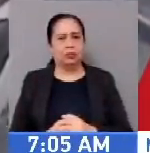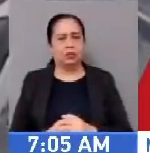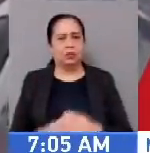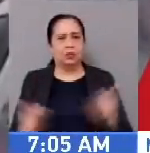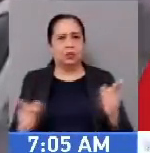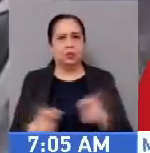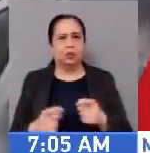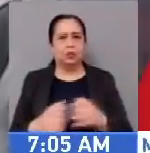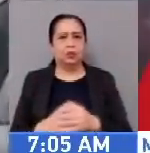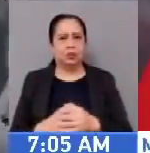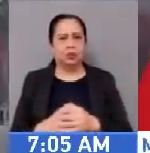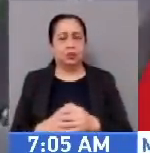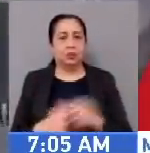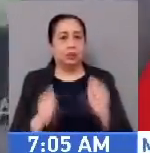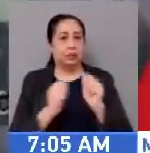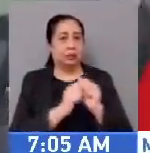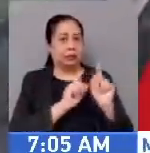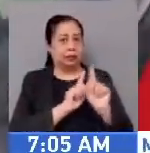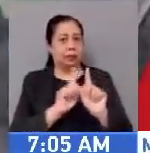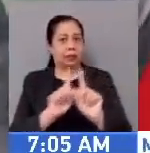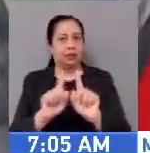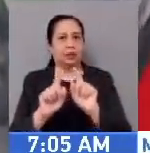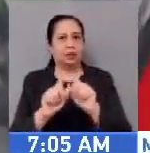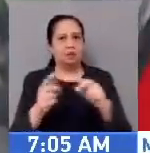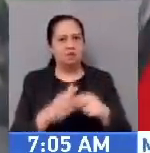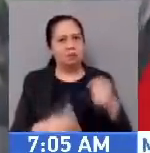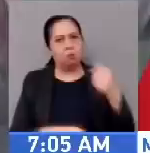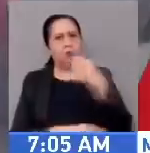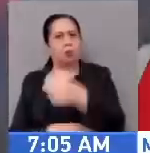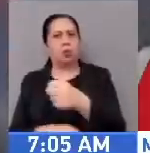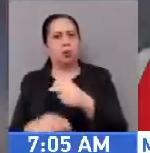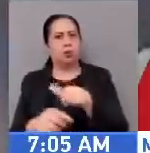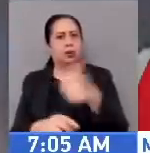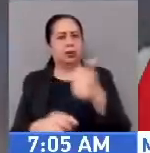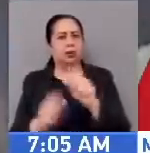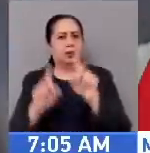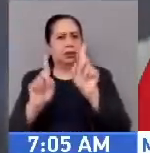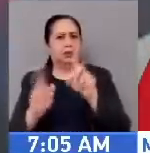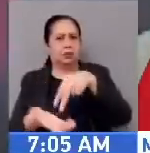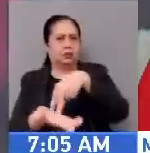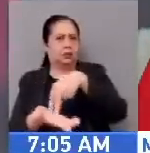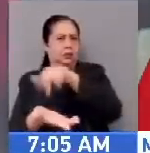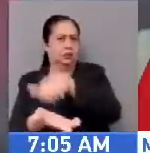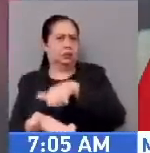Ang kasama niya, sinuntok naman ng isa pang nakatambay.